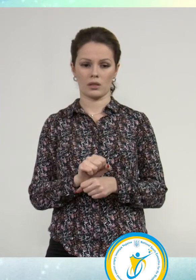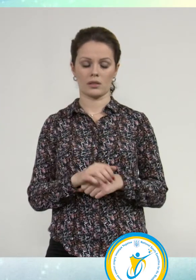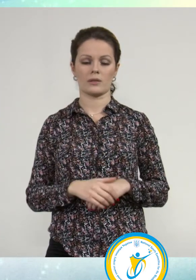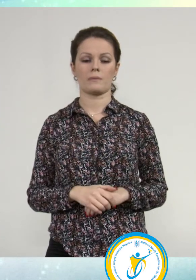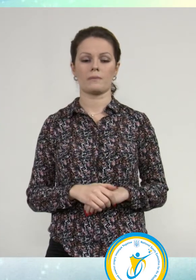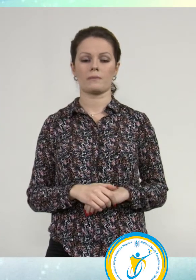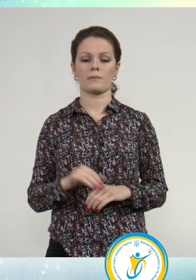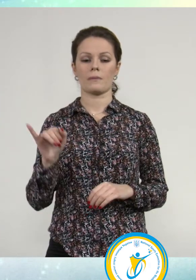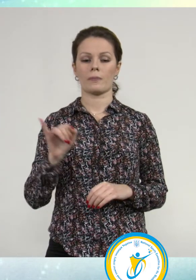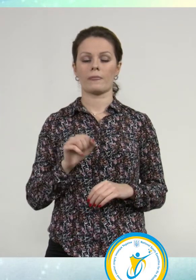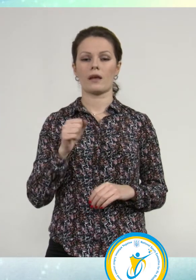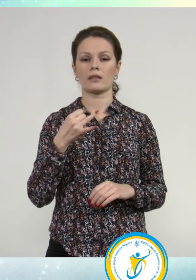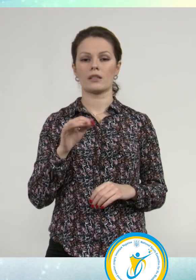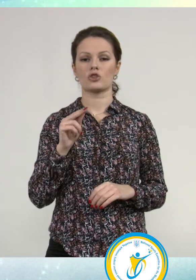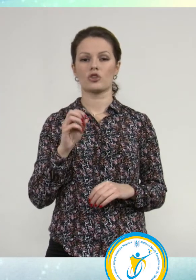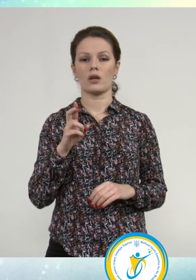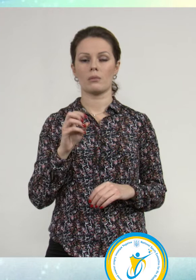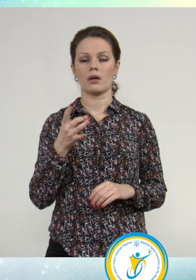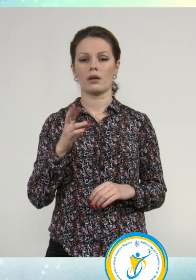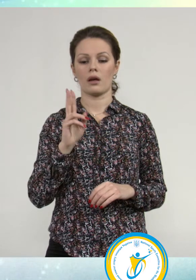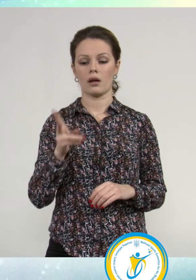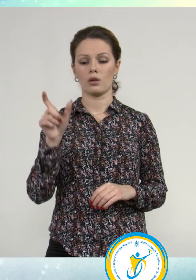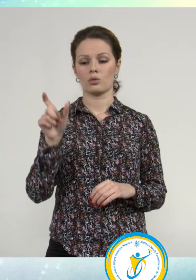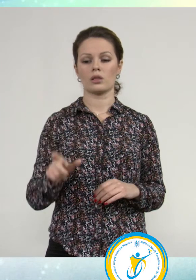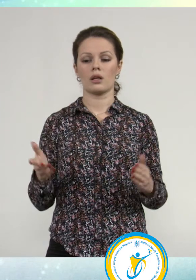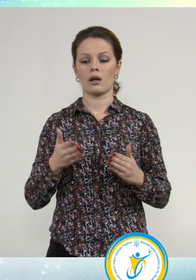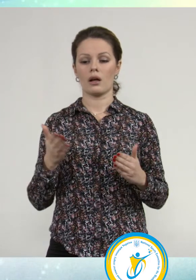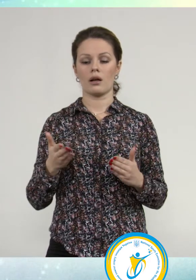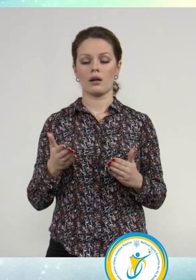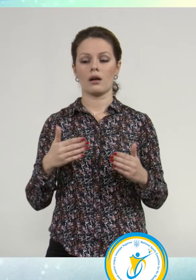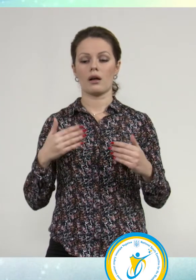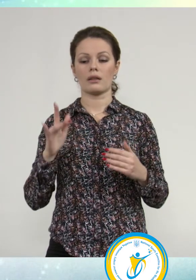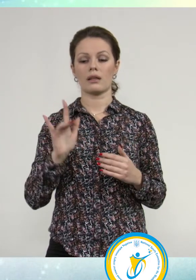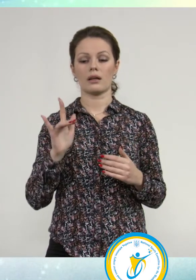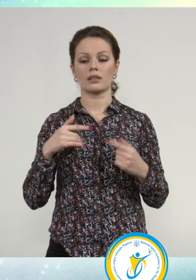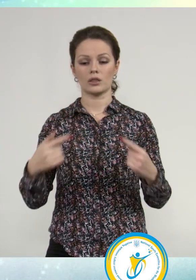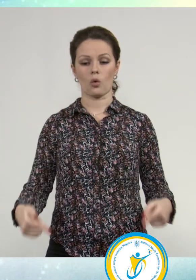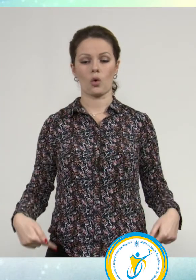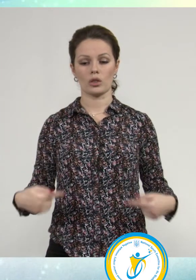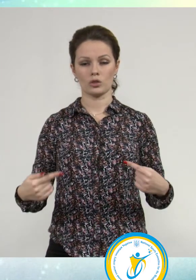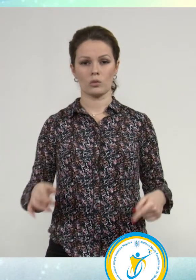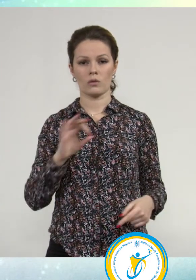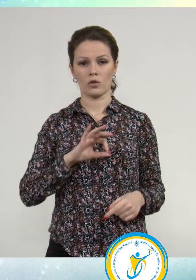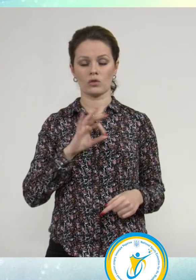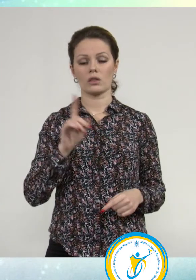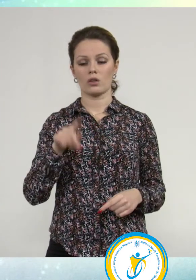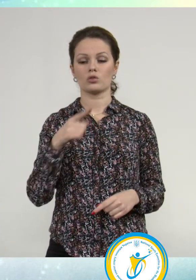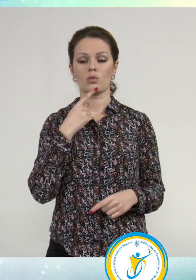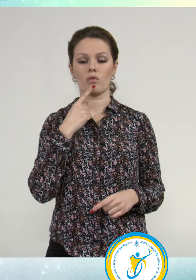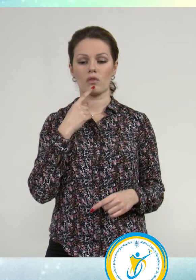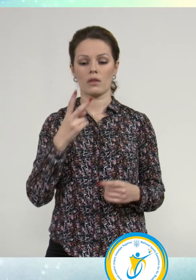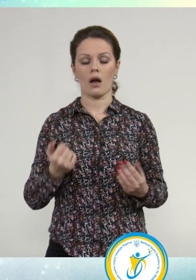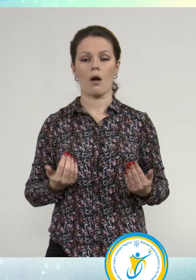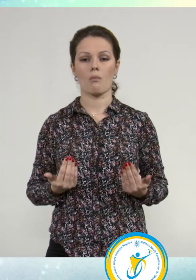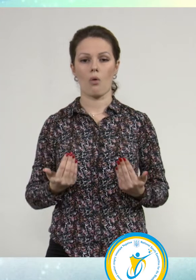Андрій Чебиряк, це людина, яка пересувається на кріслі колісному, також спробувала на гірськолижному бобу спуститися,